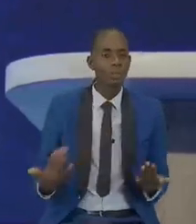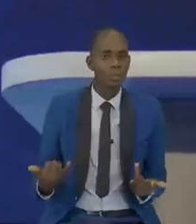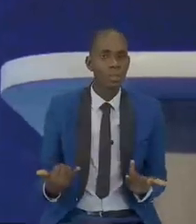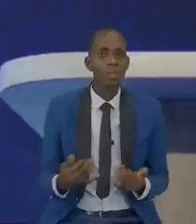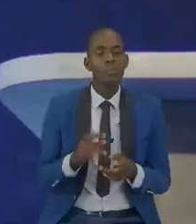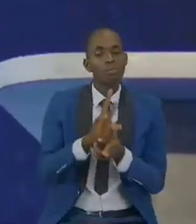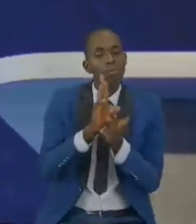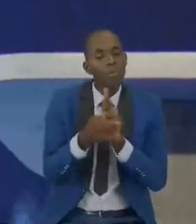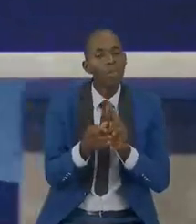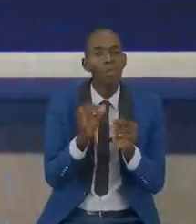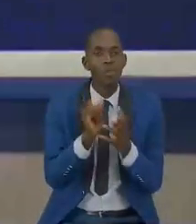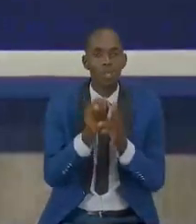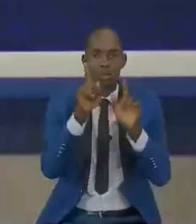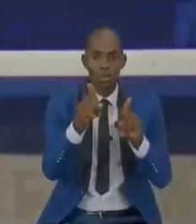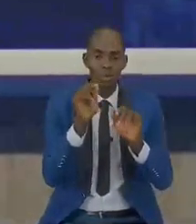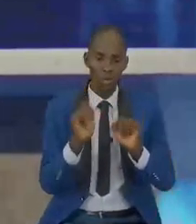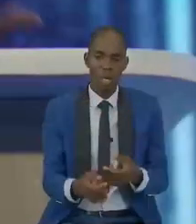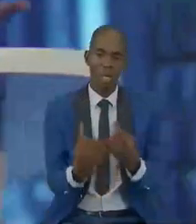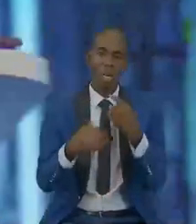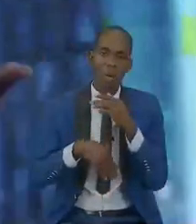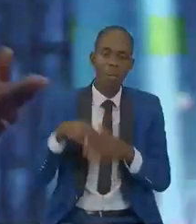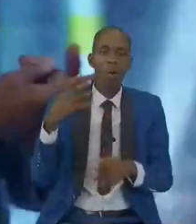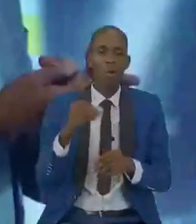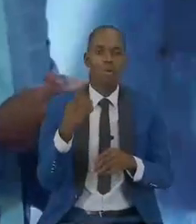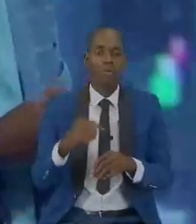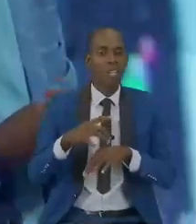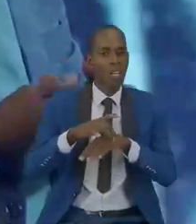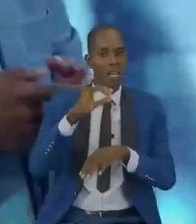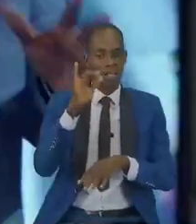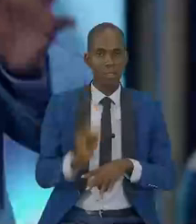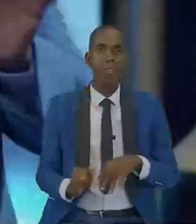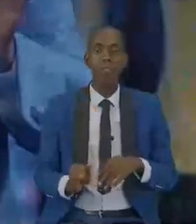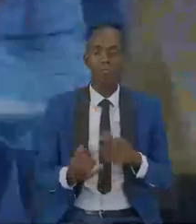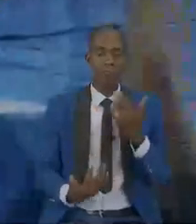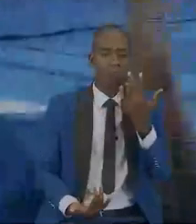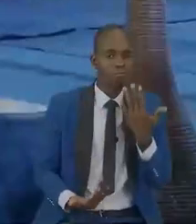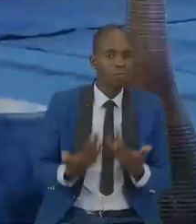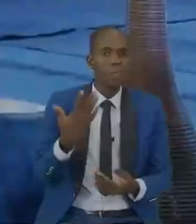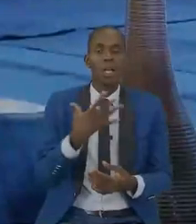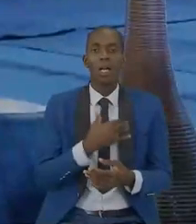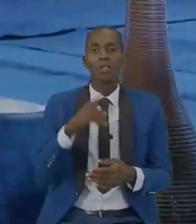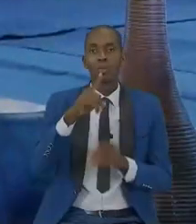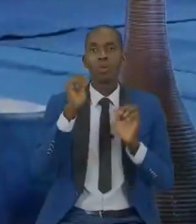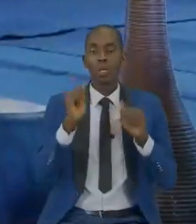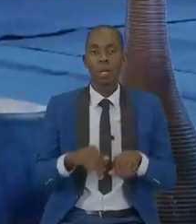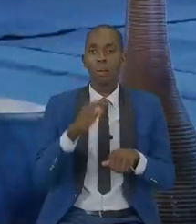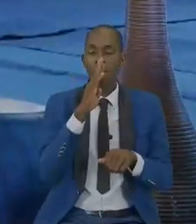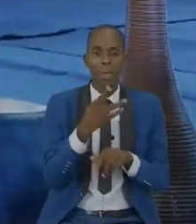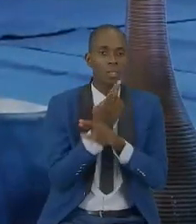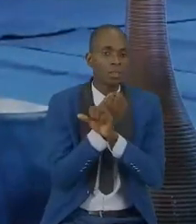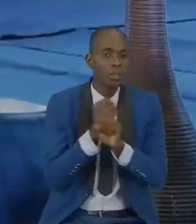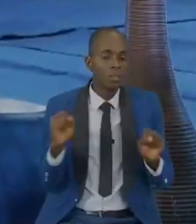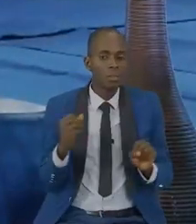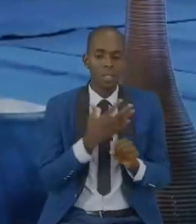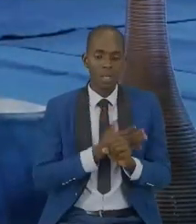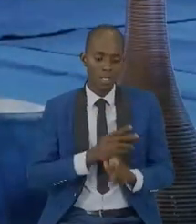j'ai prescrite à vos pères le jour où je les ai fait sortir du pays d'Égypte, de la fournaise de fer, en disant: écoutez ma voix et faites tout ce